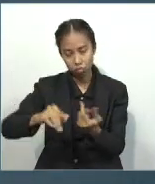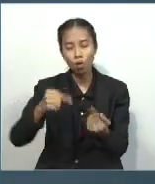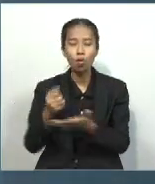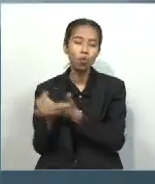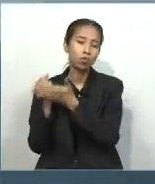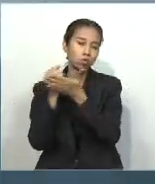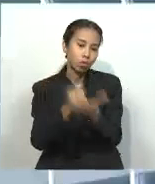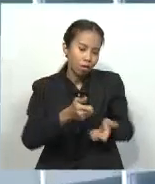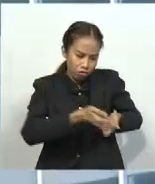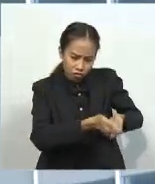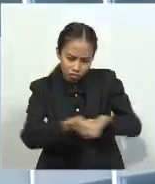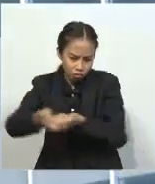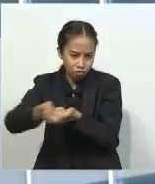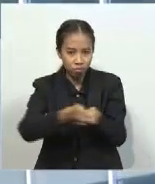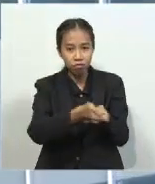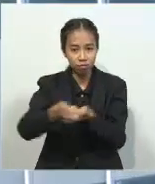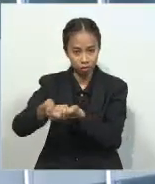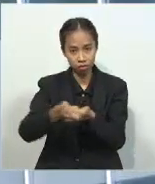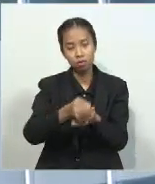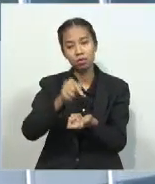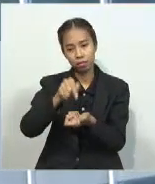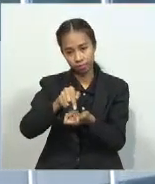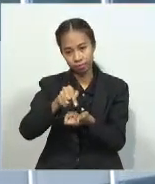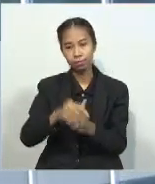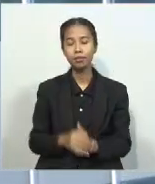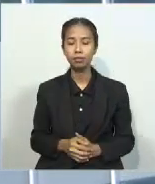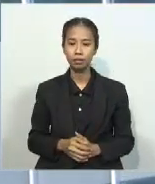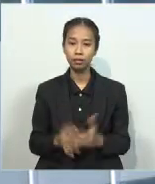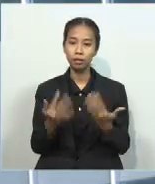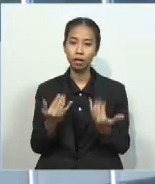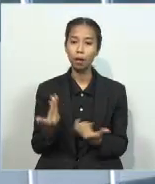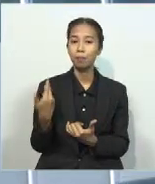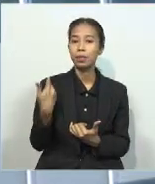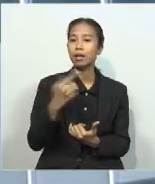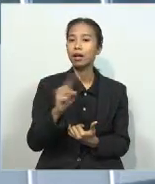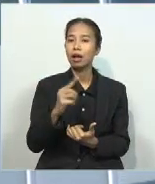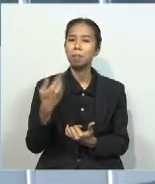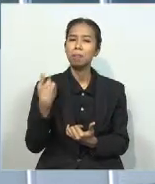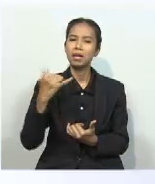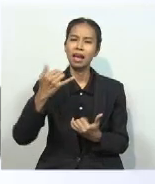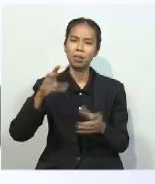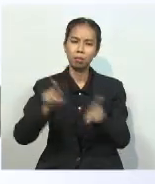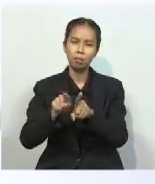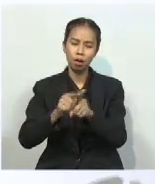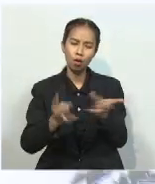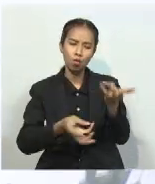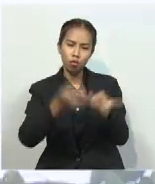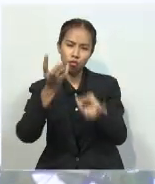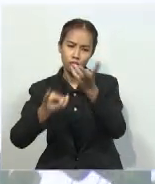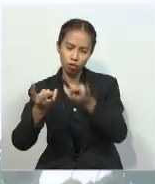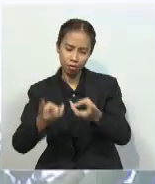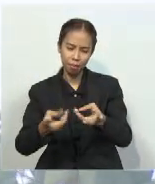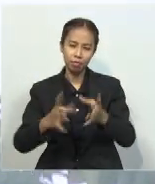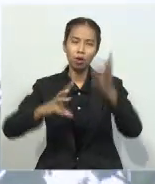ละอองขนาด PM10ในระดับที่ต่ำกว่า 30-50 เมตรนะครับที่บางส่วนยังฟุ้งกระจายแล้วก็ยังอยู่ในอากาศ